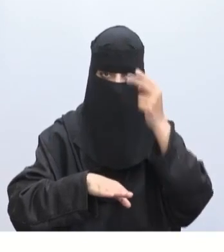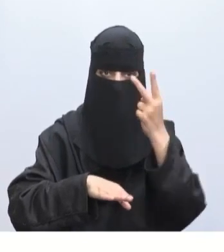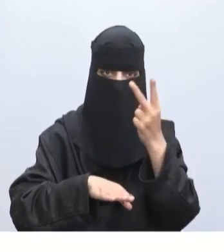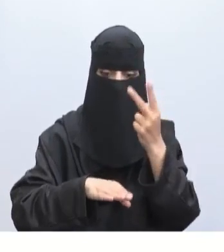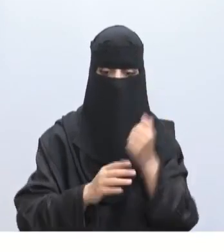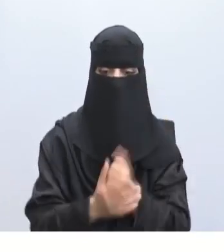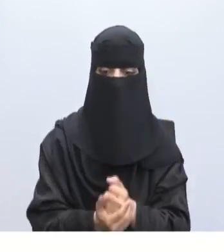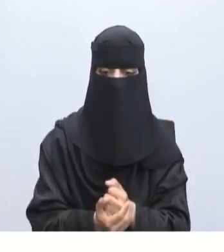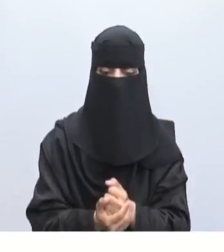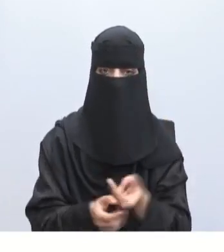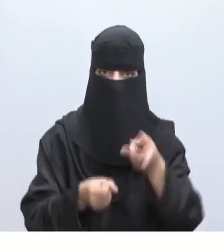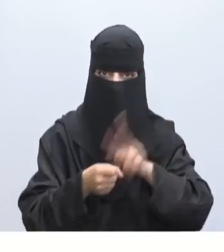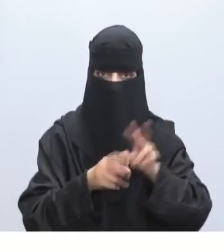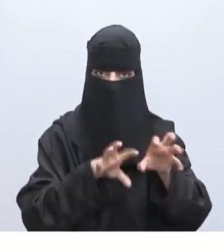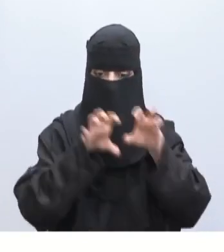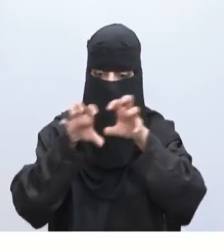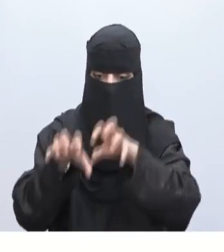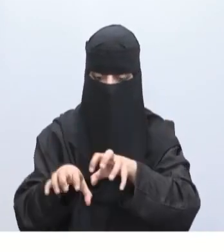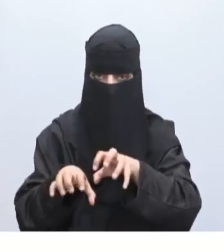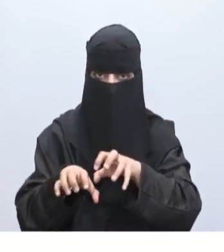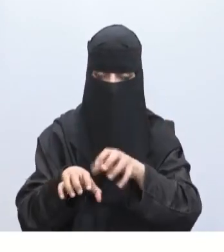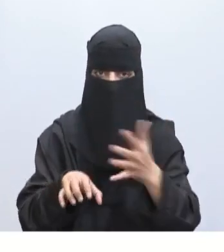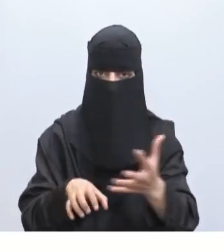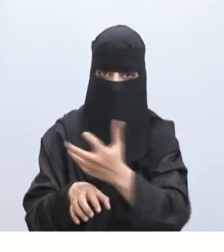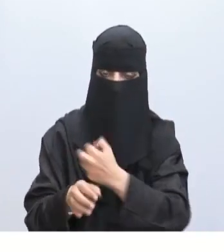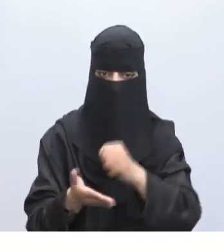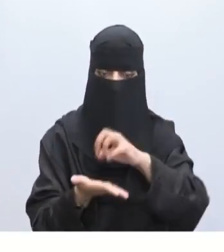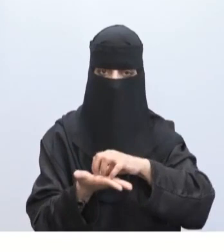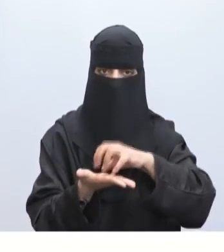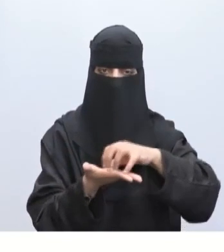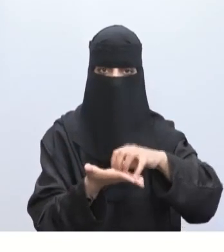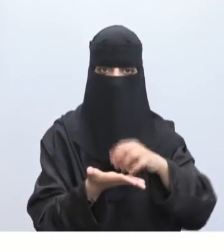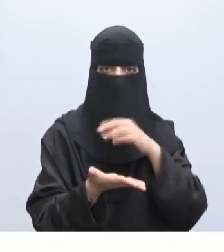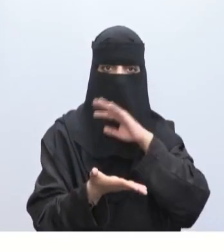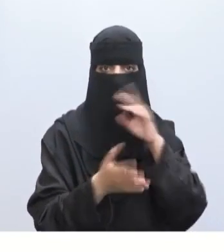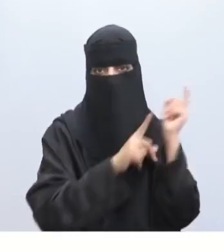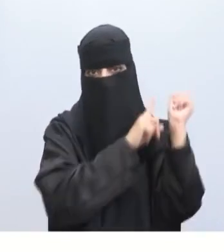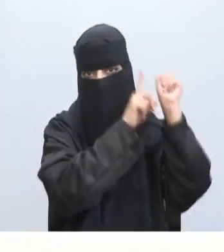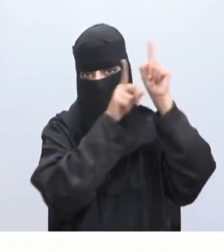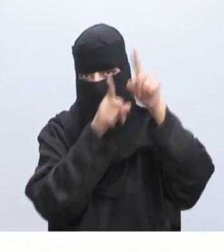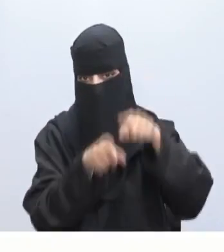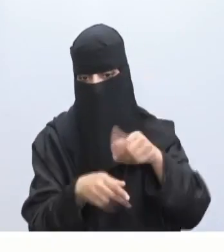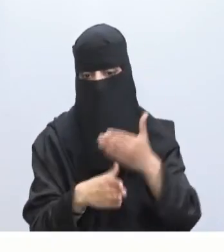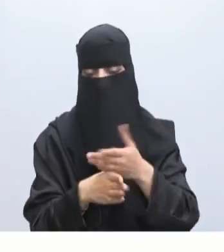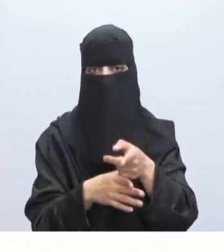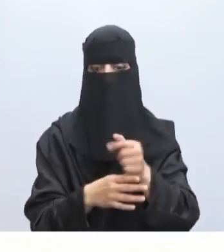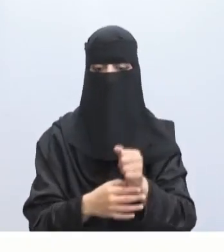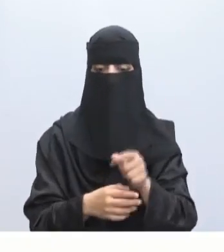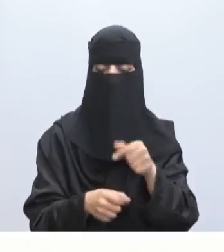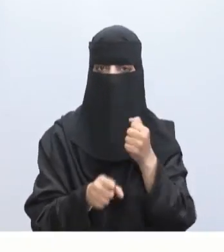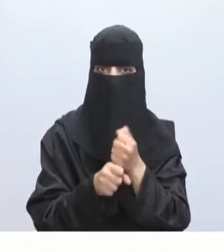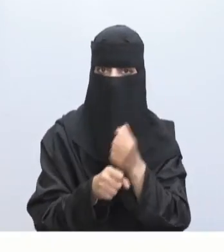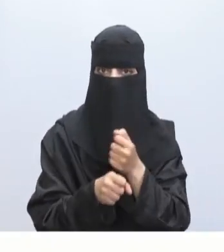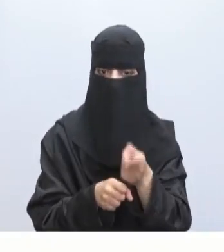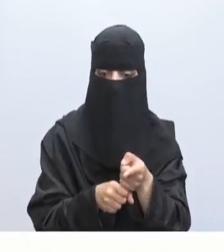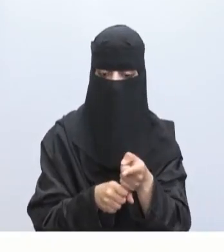الثانيه واعاده ملك اسلافه وابائهم واجداده اذا بهذه